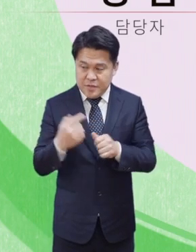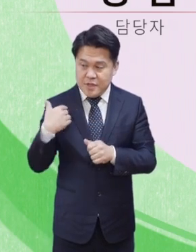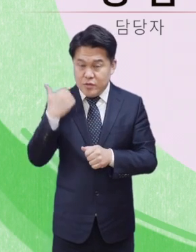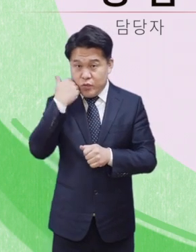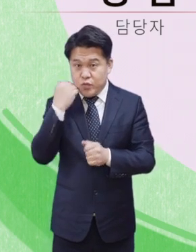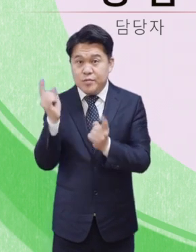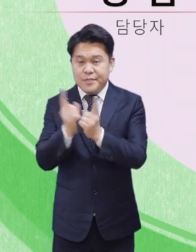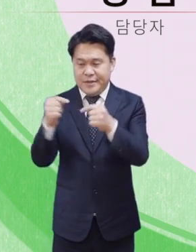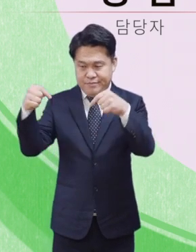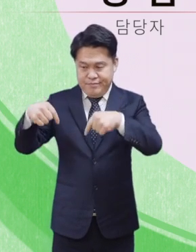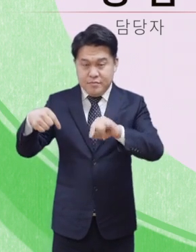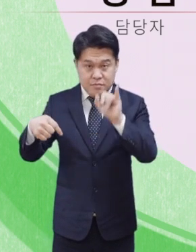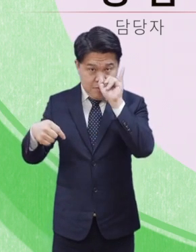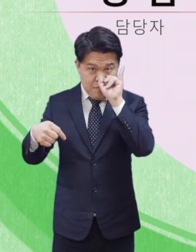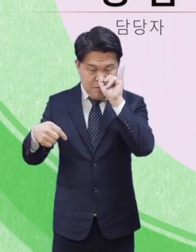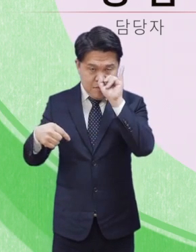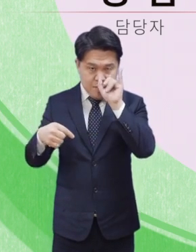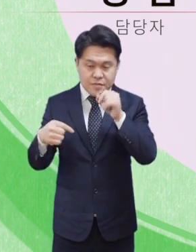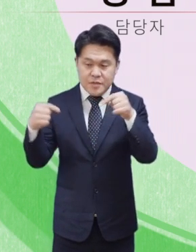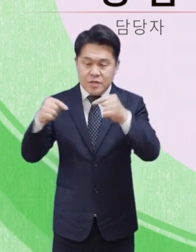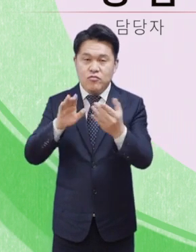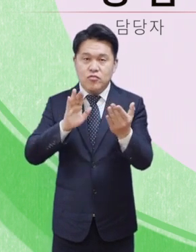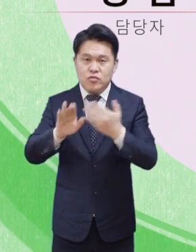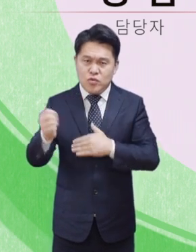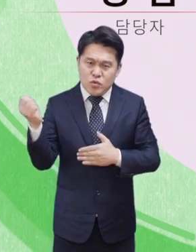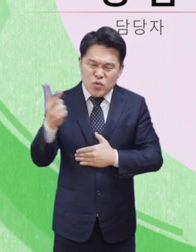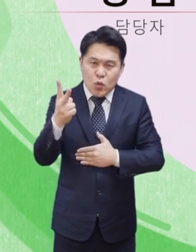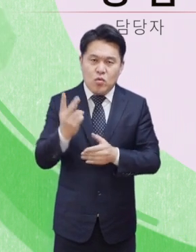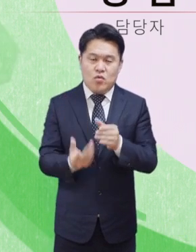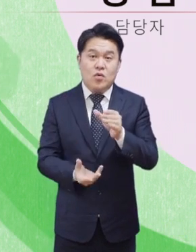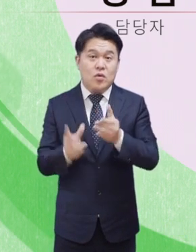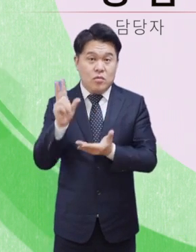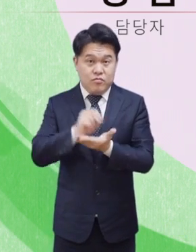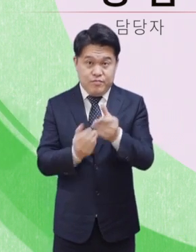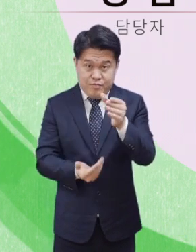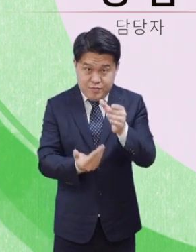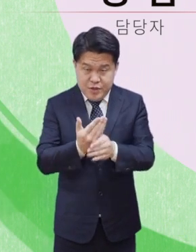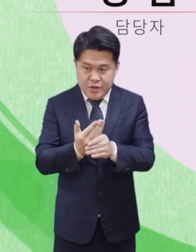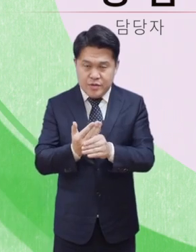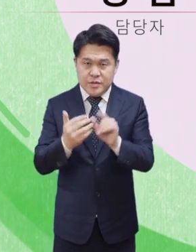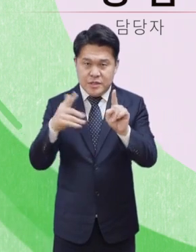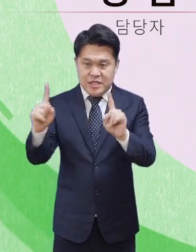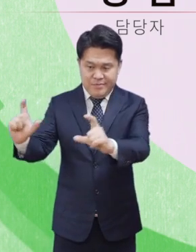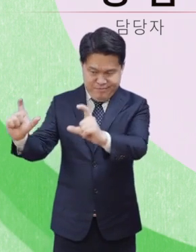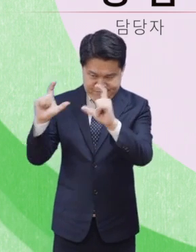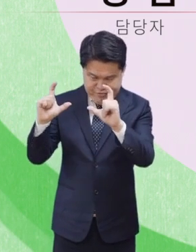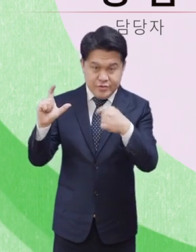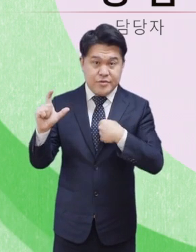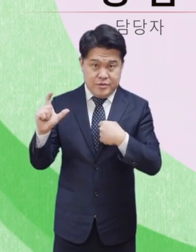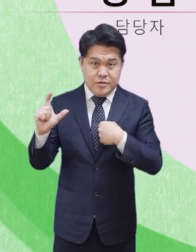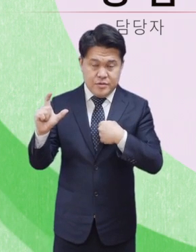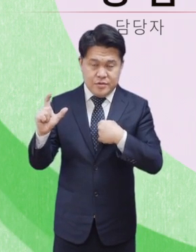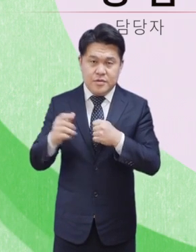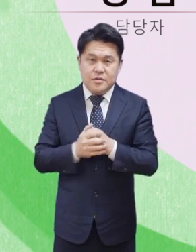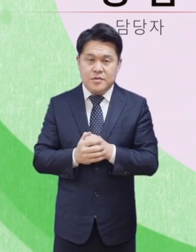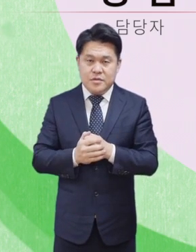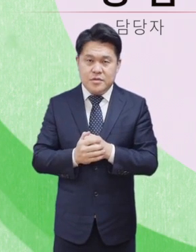우선 담당자와 상담을 하게 됩니다. 상담 후에도 문제가 계속될 경우 경고를 받게